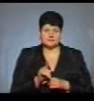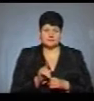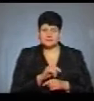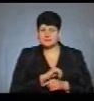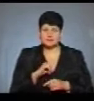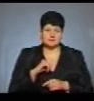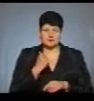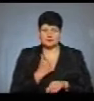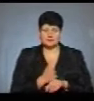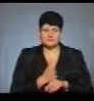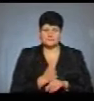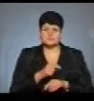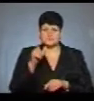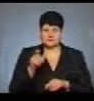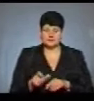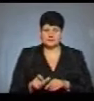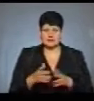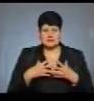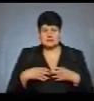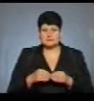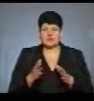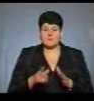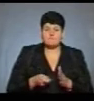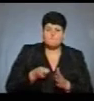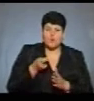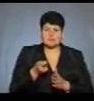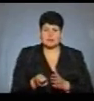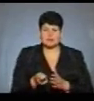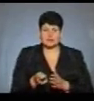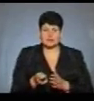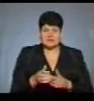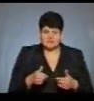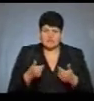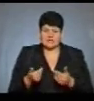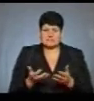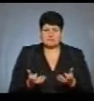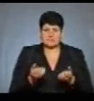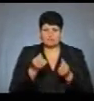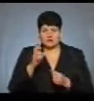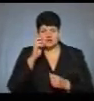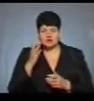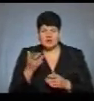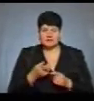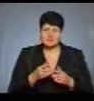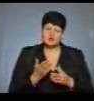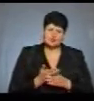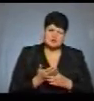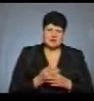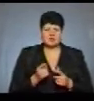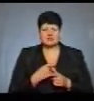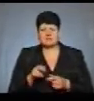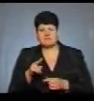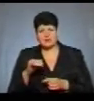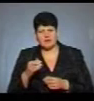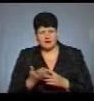основне громадянину чи сім'ї, яка подає, звертається за підтримкою держави, чи це субсидія, чи це пільга, чи